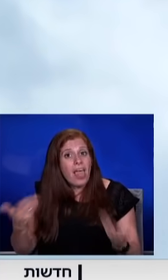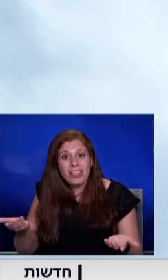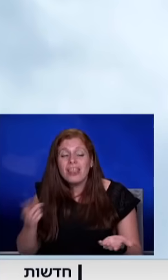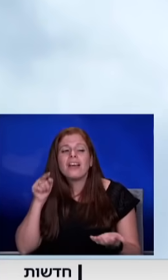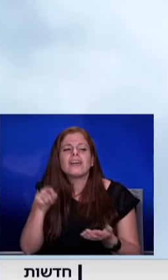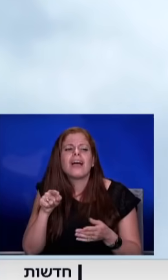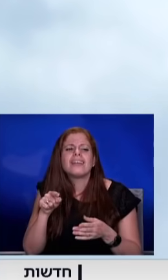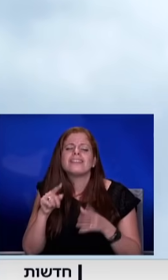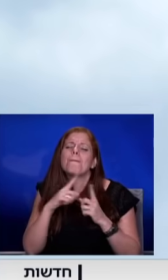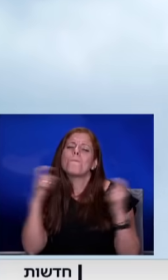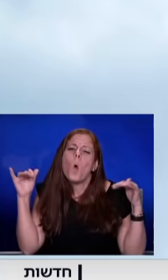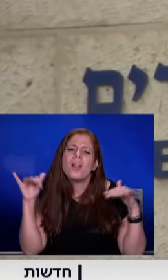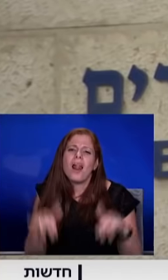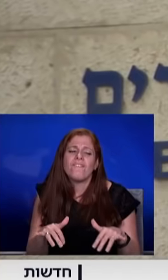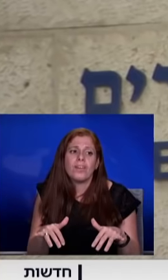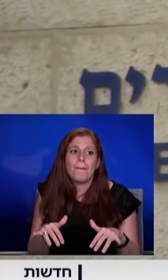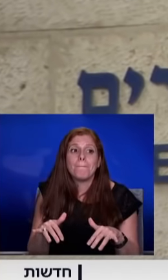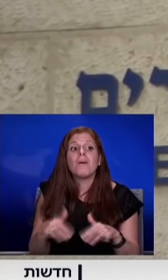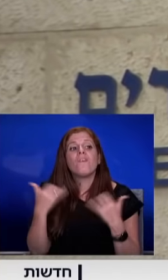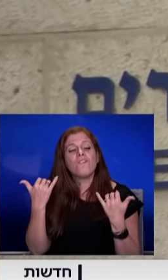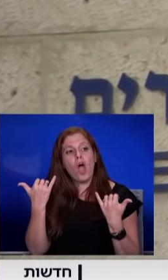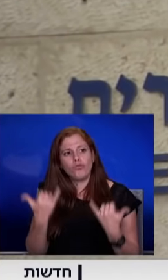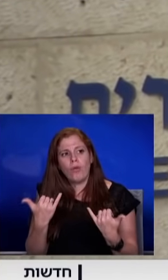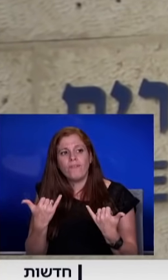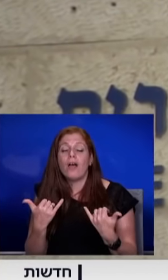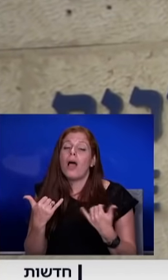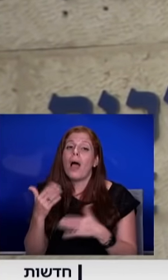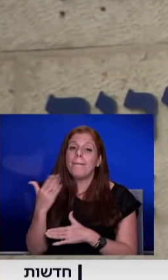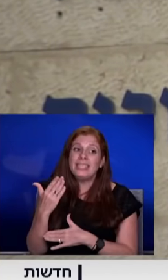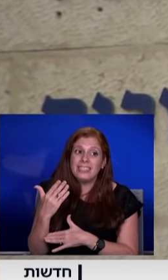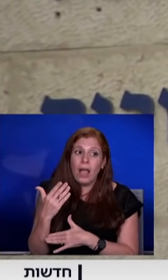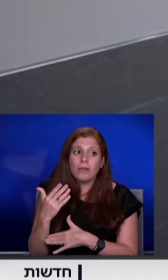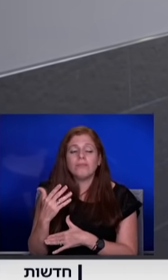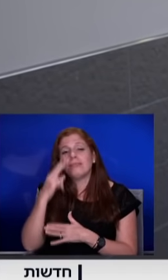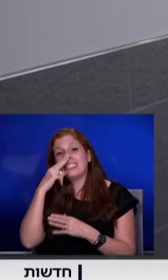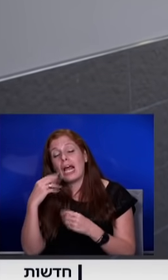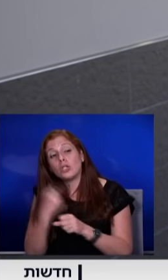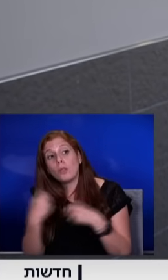במאות אלפים ומולם ניגשת עכשיו המדינה עם כלי חדש שעשוי